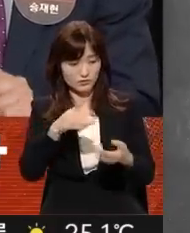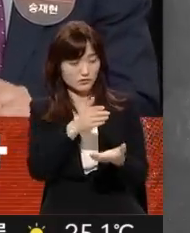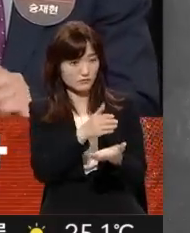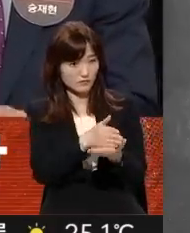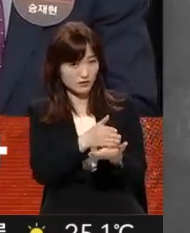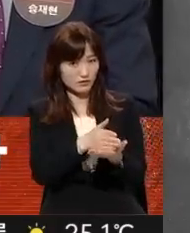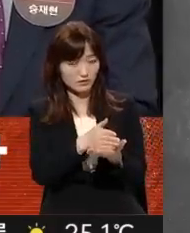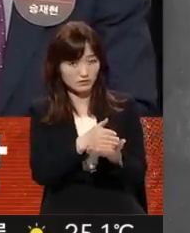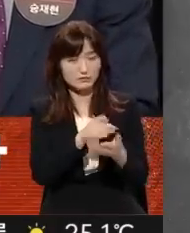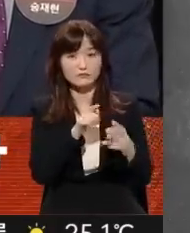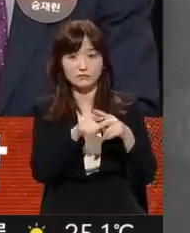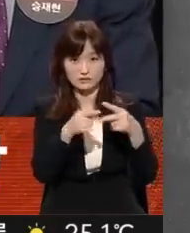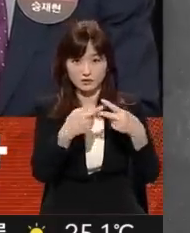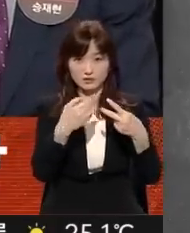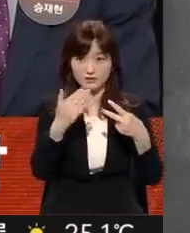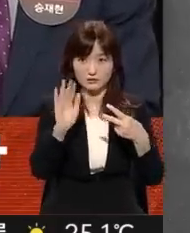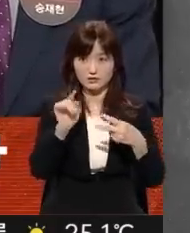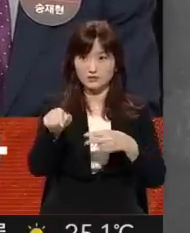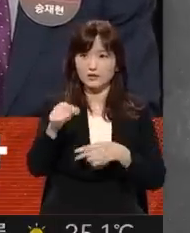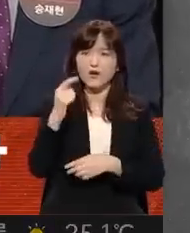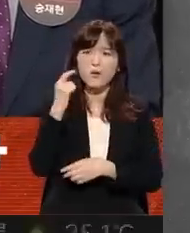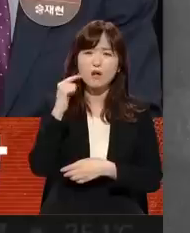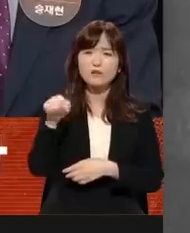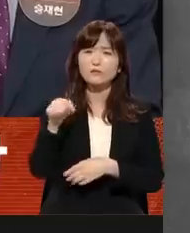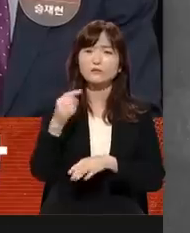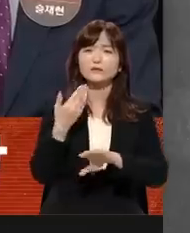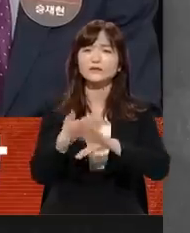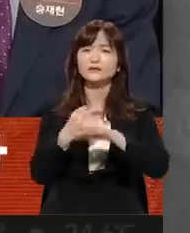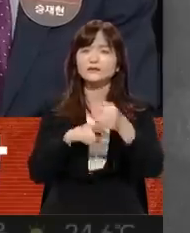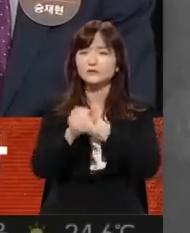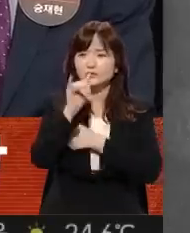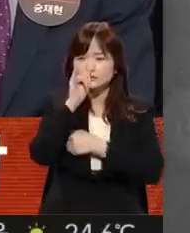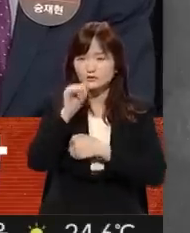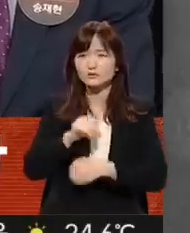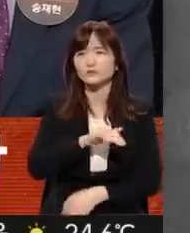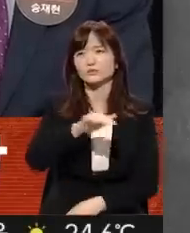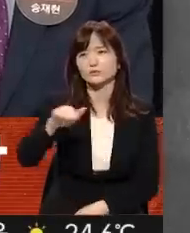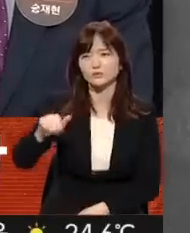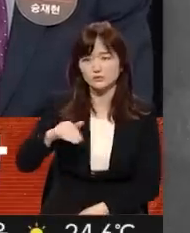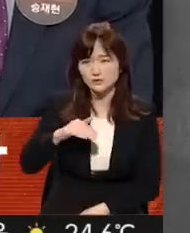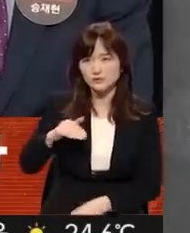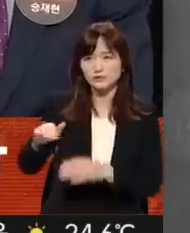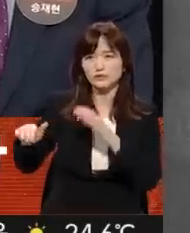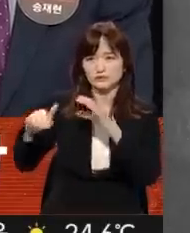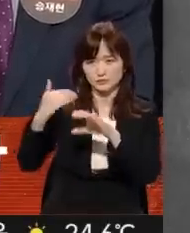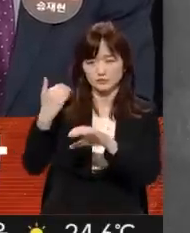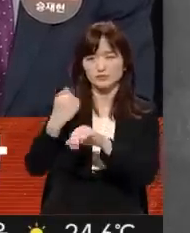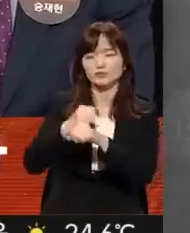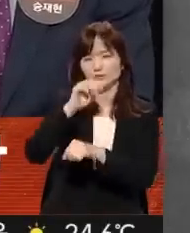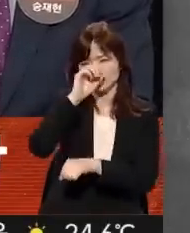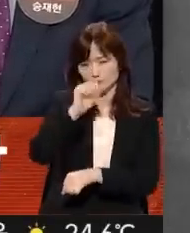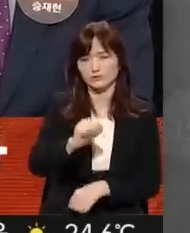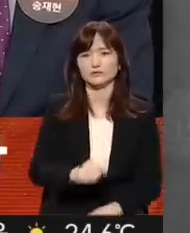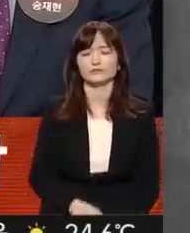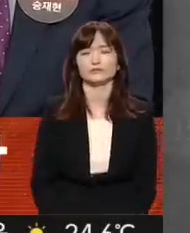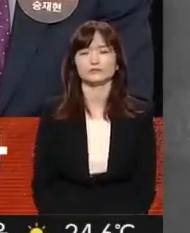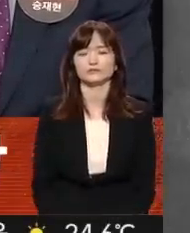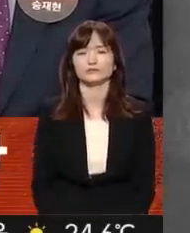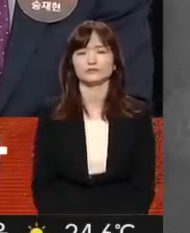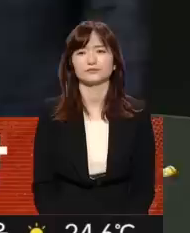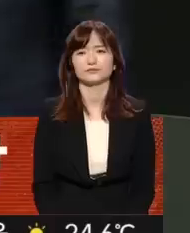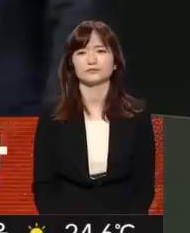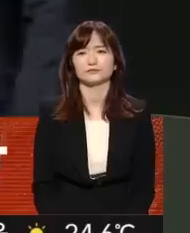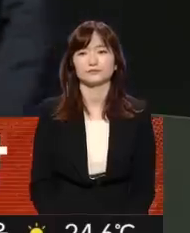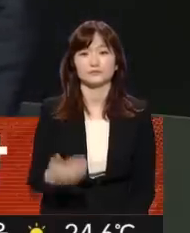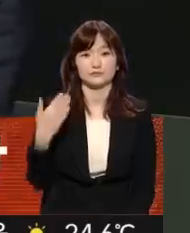저 말이 거짓말이었다면 또 다른 이유가 있는지 좀 저희에게 이야기를 해줬으면 좋겠다는 말씀까지 함께 드리겠습니다. 자, 그리고 지난